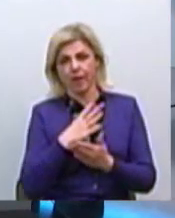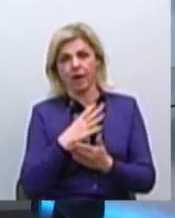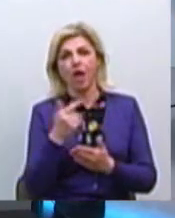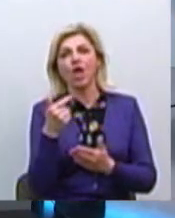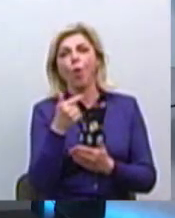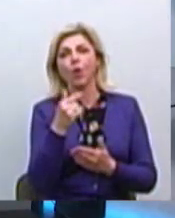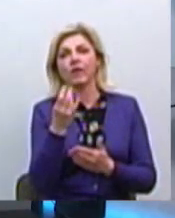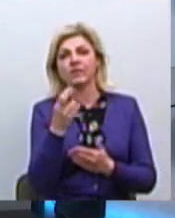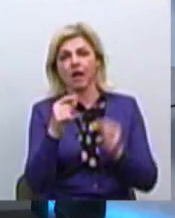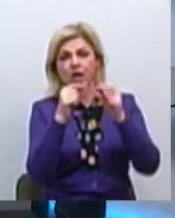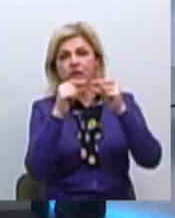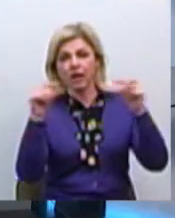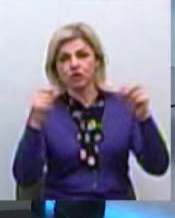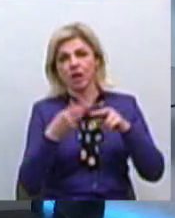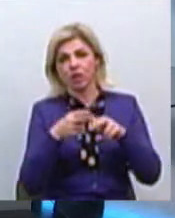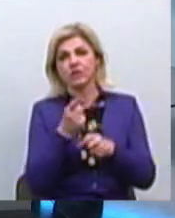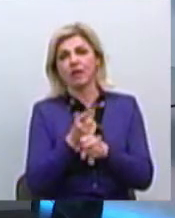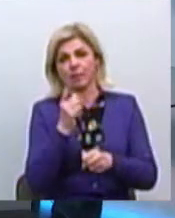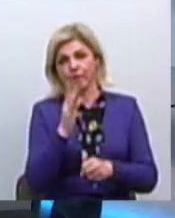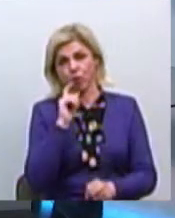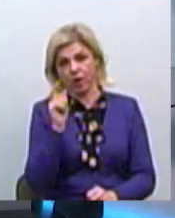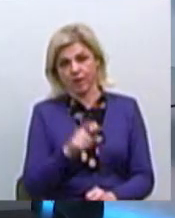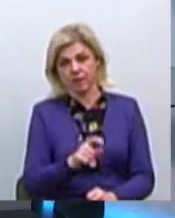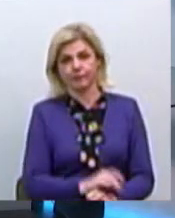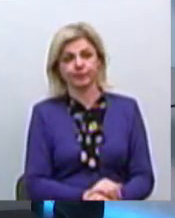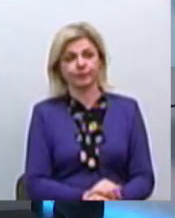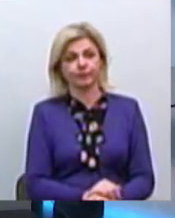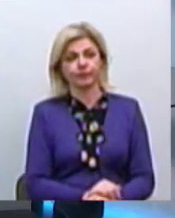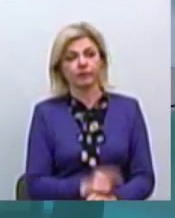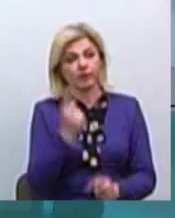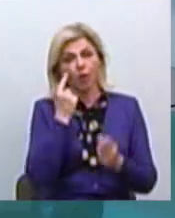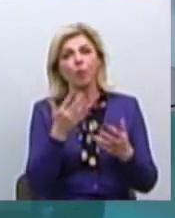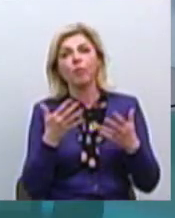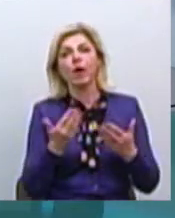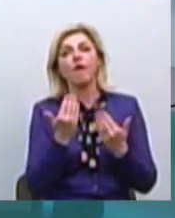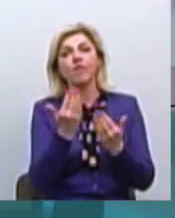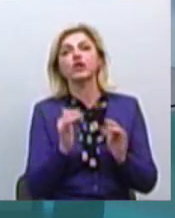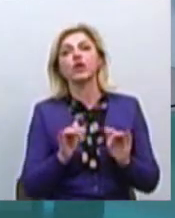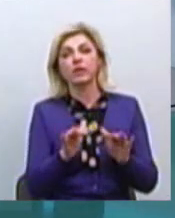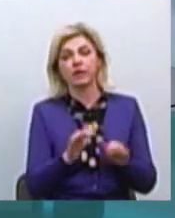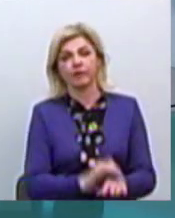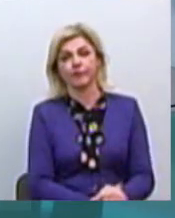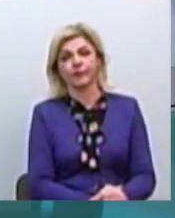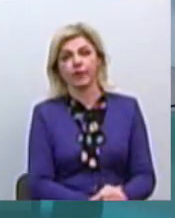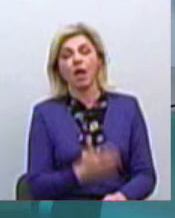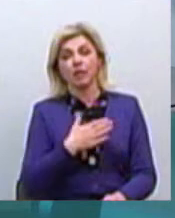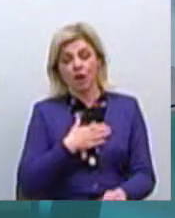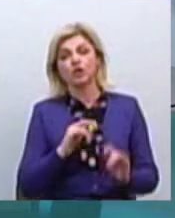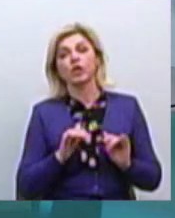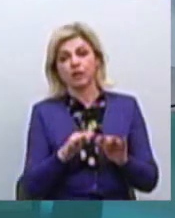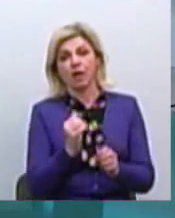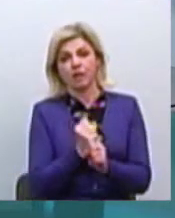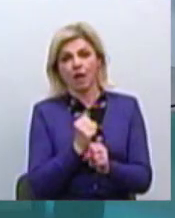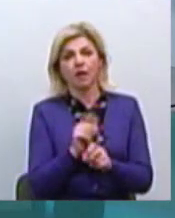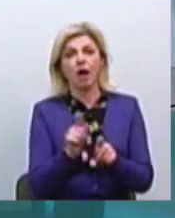які заборонені в Україні. Тому, це зрозуміло. Ваші дії? Наші дії. Ми проводили